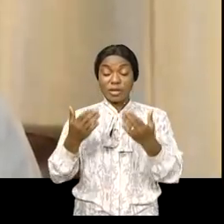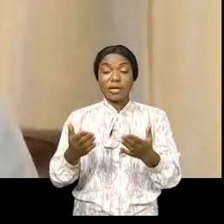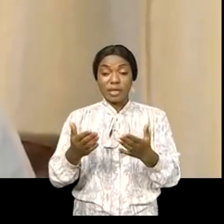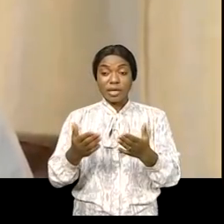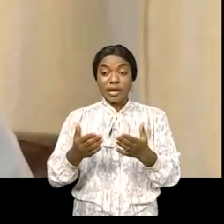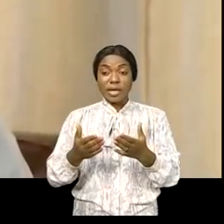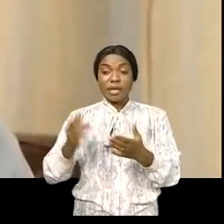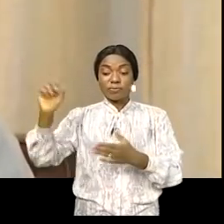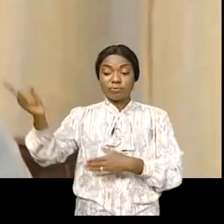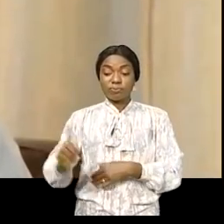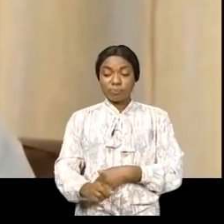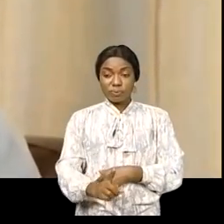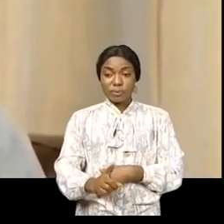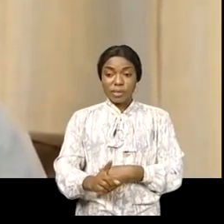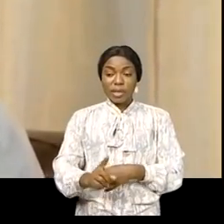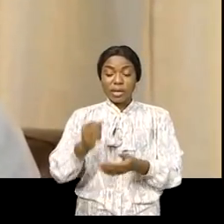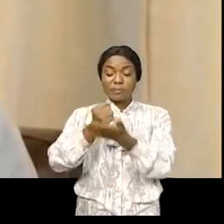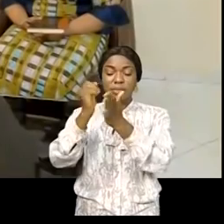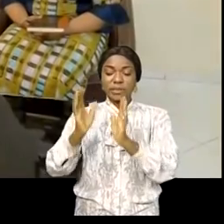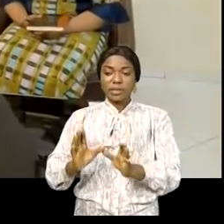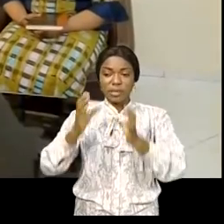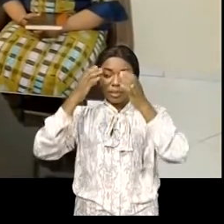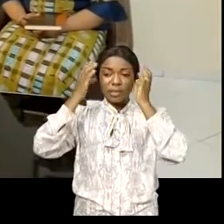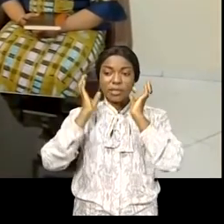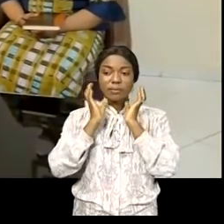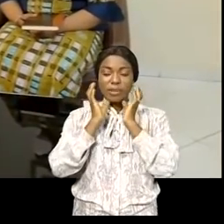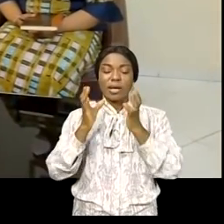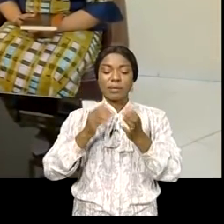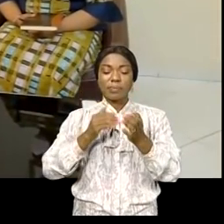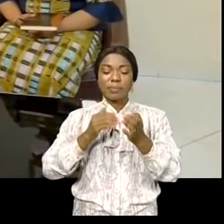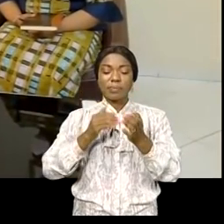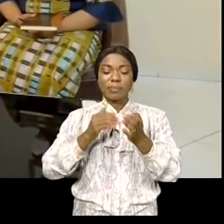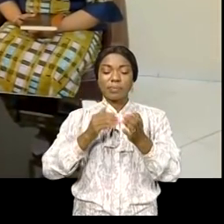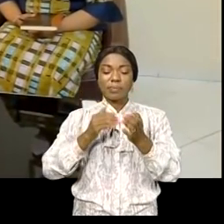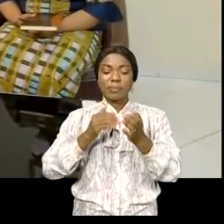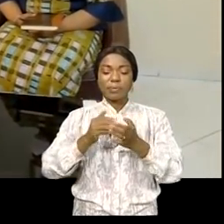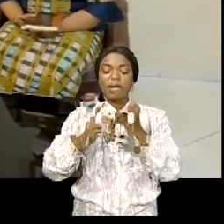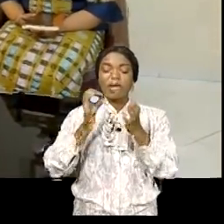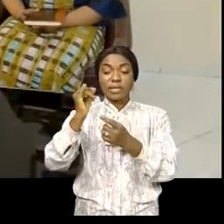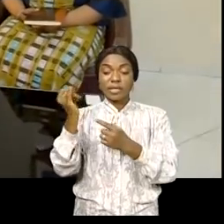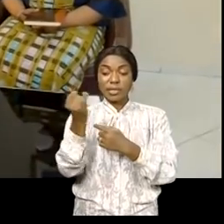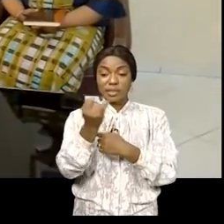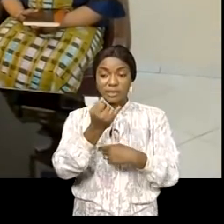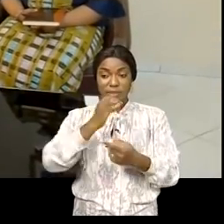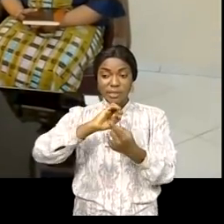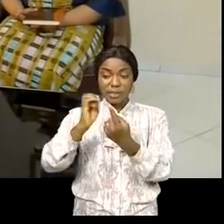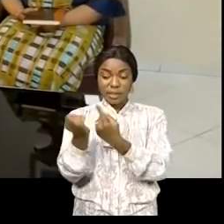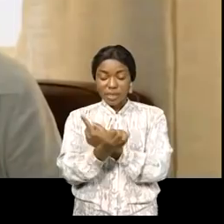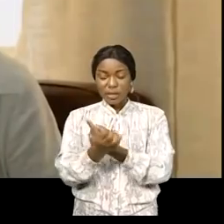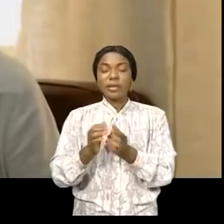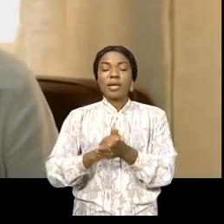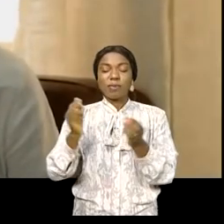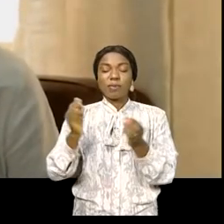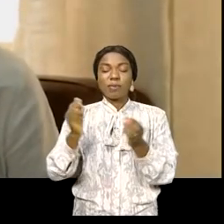amené l'ambassadeur de Cuba auprès de Madame la ministre de la Culture, Catherine Katungu,